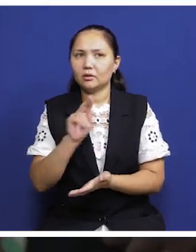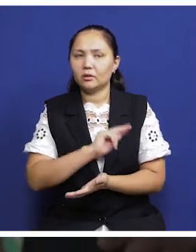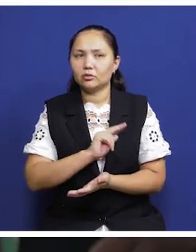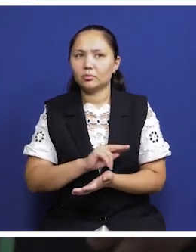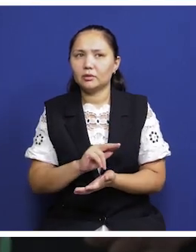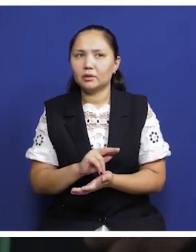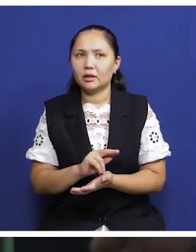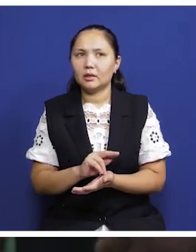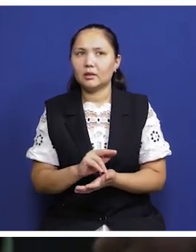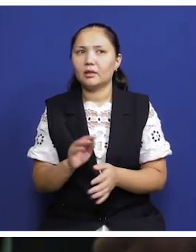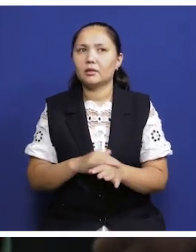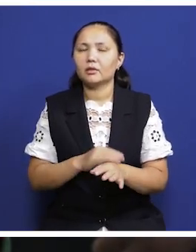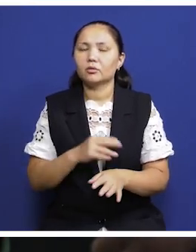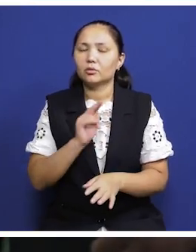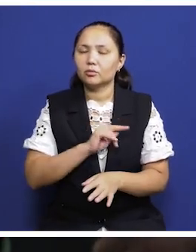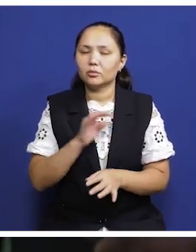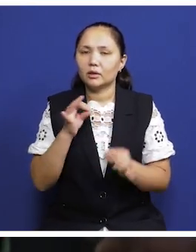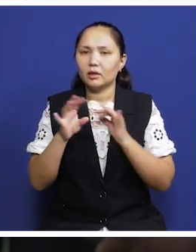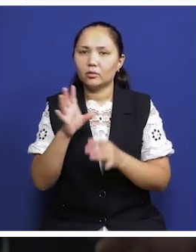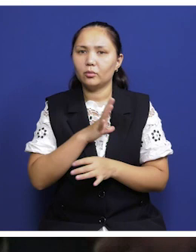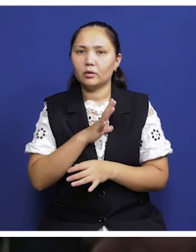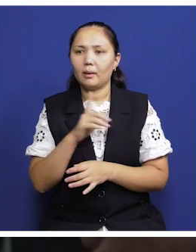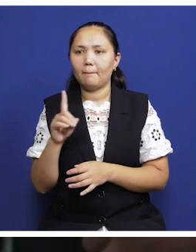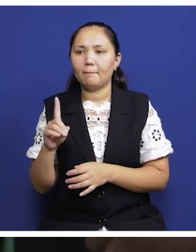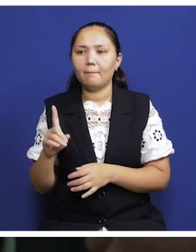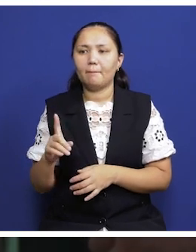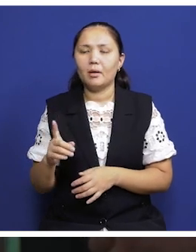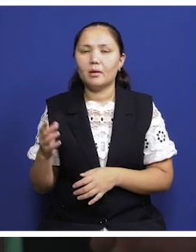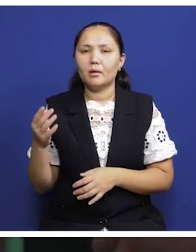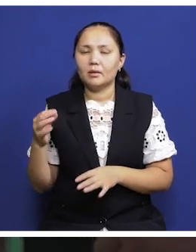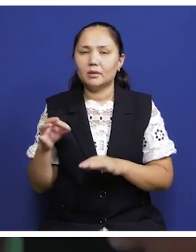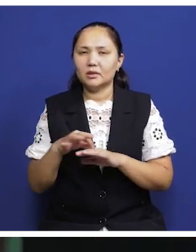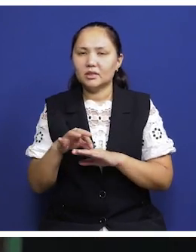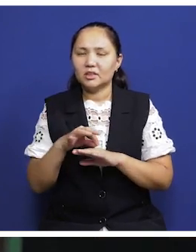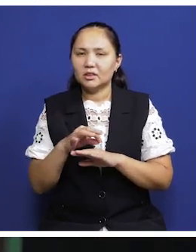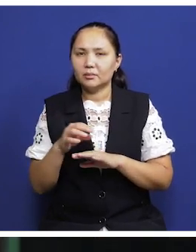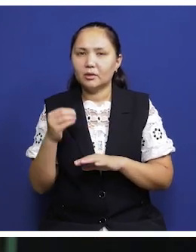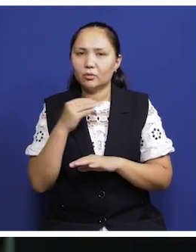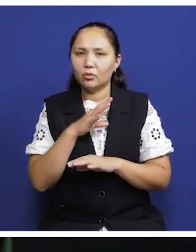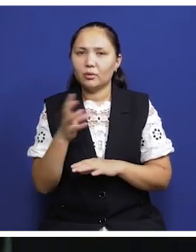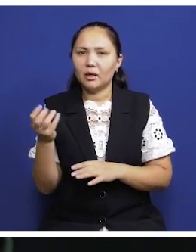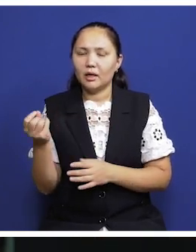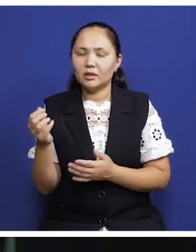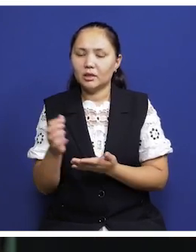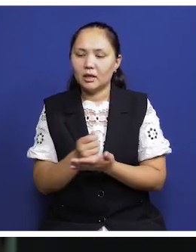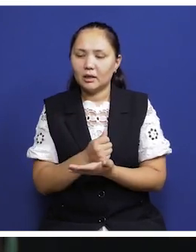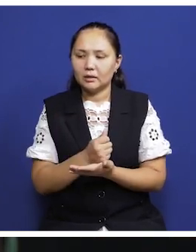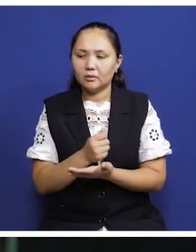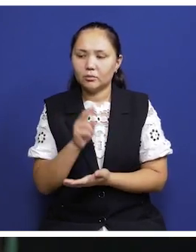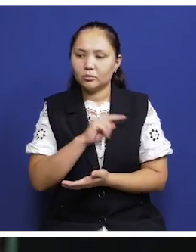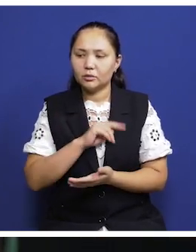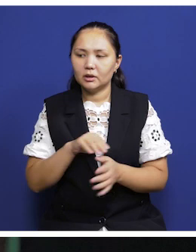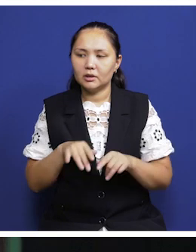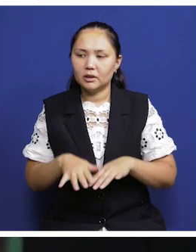жөніндегі жақсы жұмыстар айтылды. Иә, былтыр алғашында шыбын көбейіп, кейіннен қаржы қаралды деді. Сөйтіп ол жұмыстар